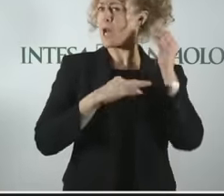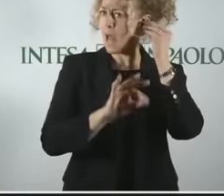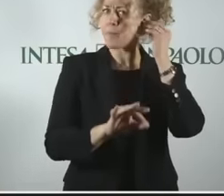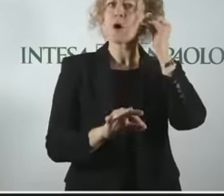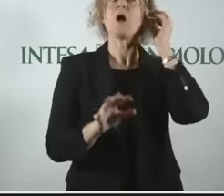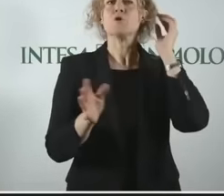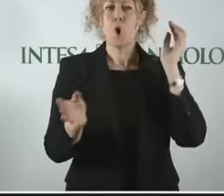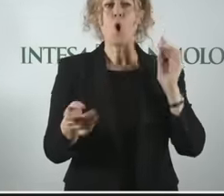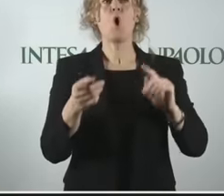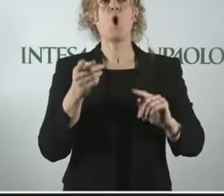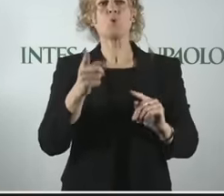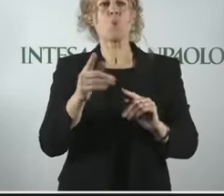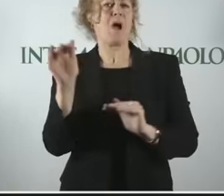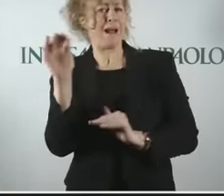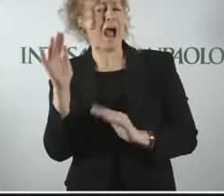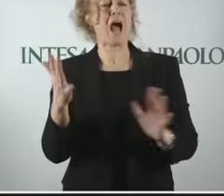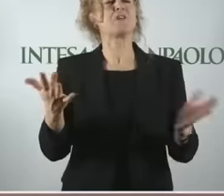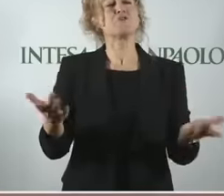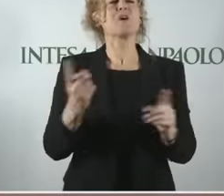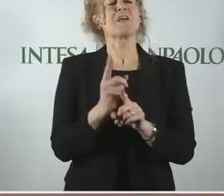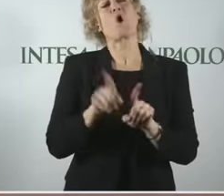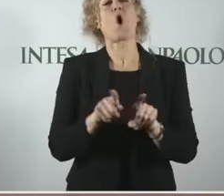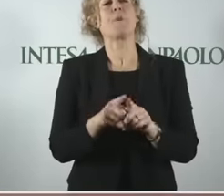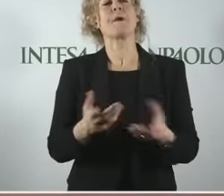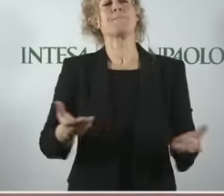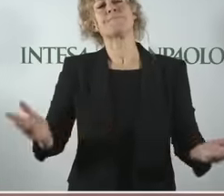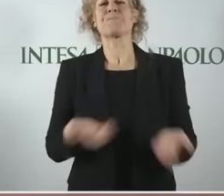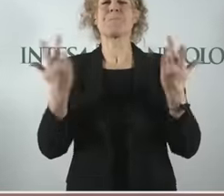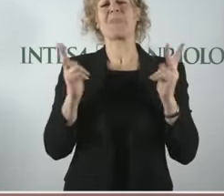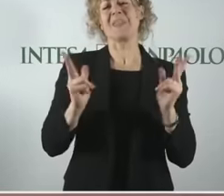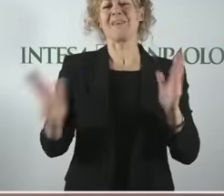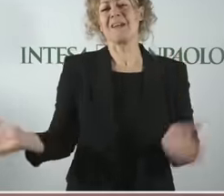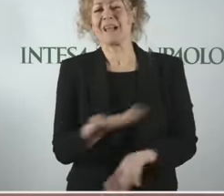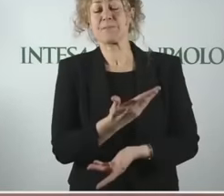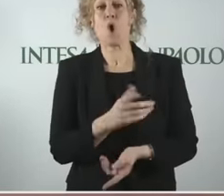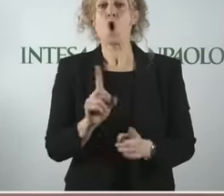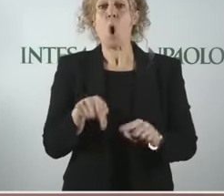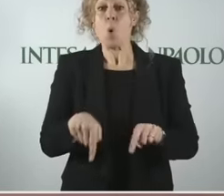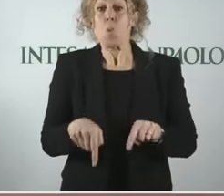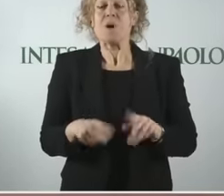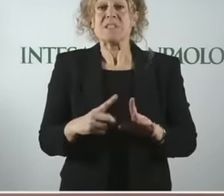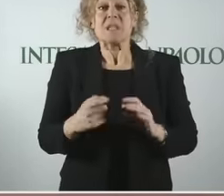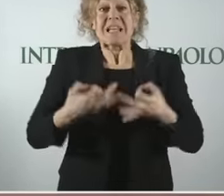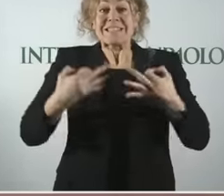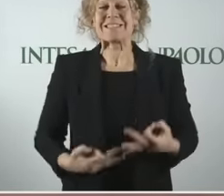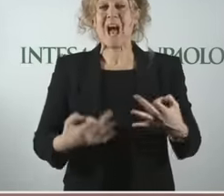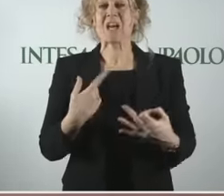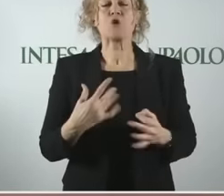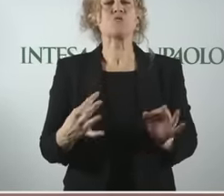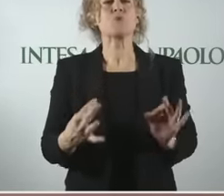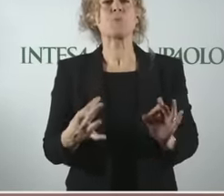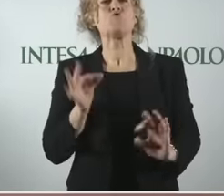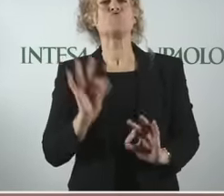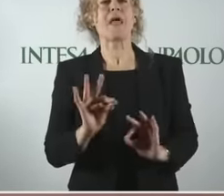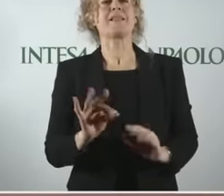ragazzo Togliti qualche sfizio cce No questa è una cosa seria è centrale nella mia vita io voglio